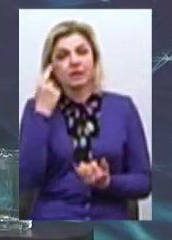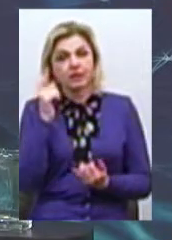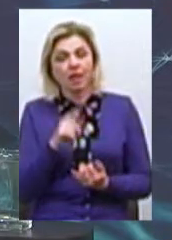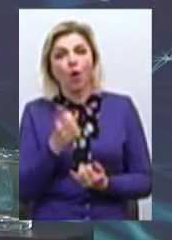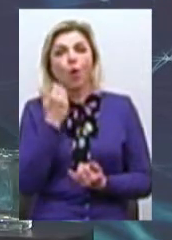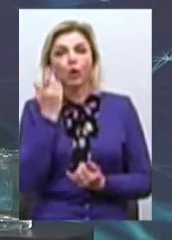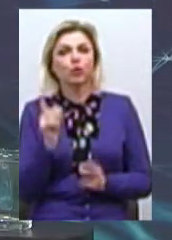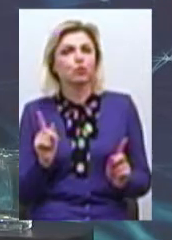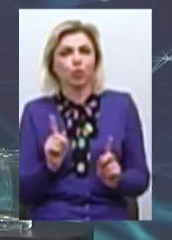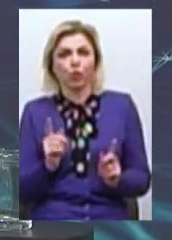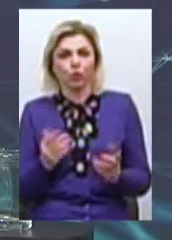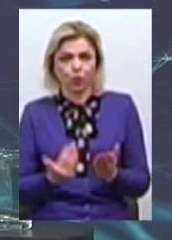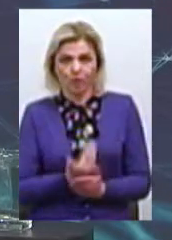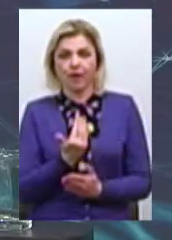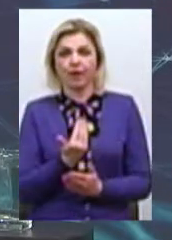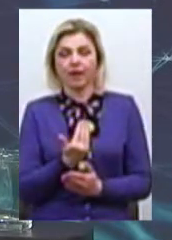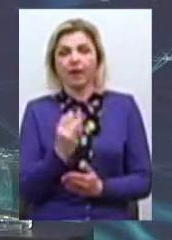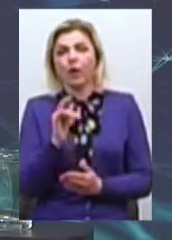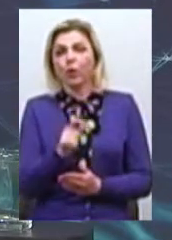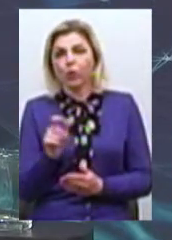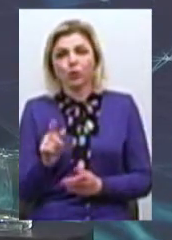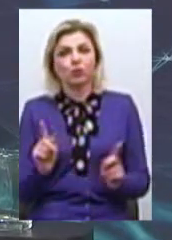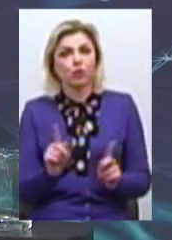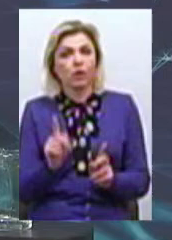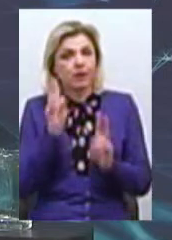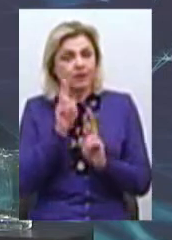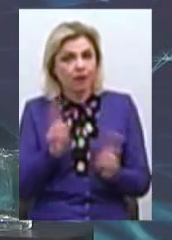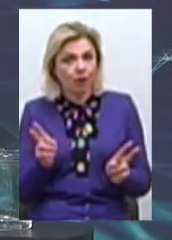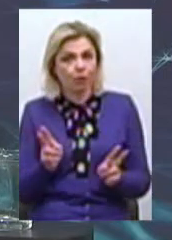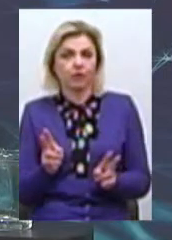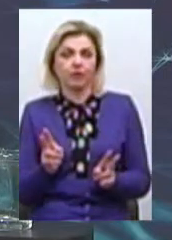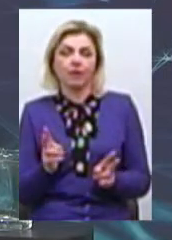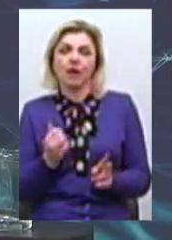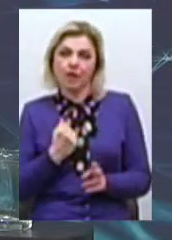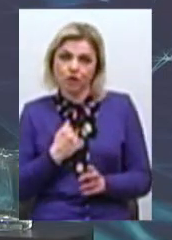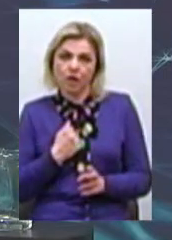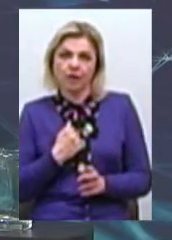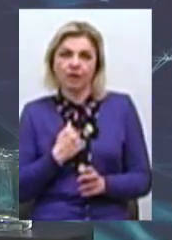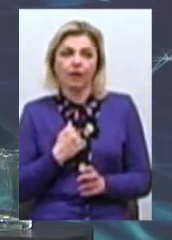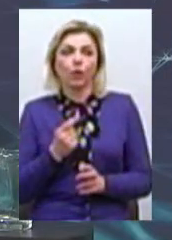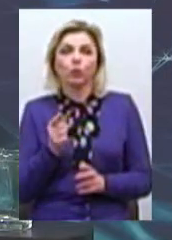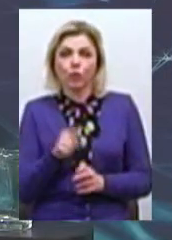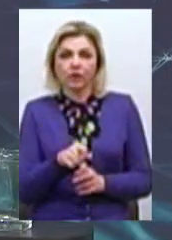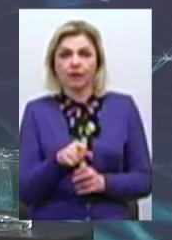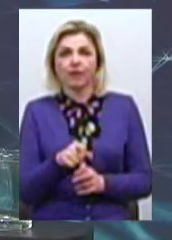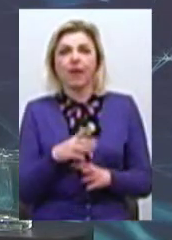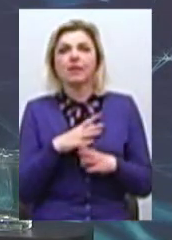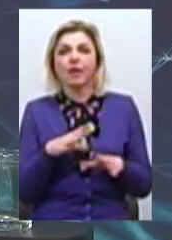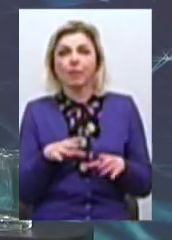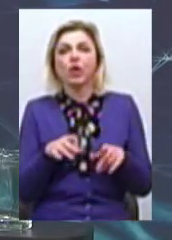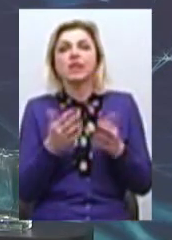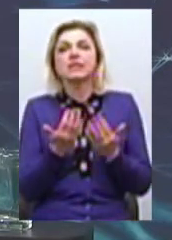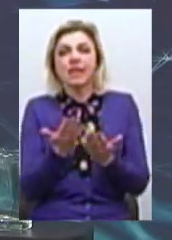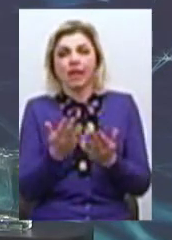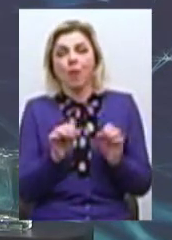нове, і люди щось не знають, ну, на жаль, тоді не було стільки можливості,